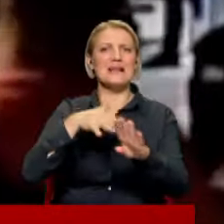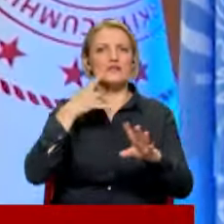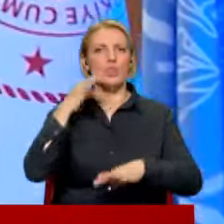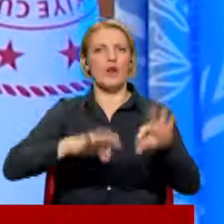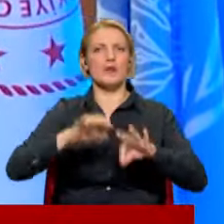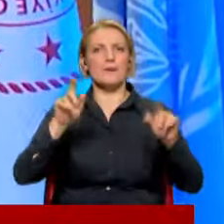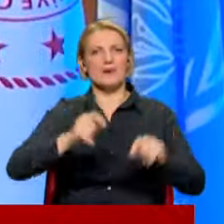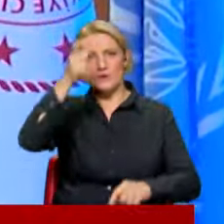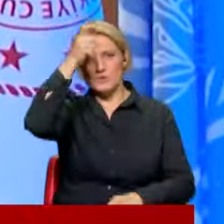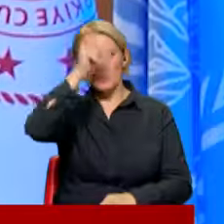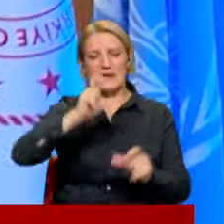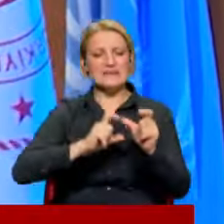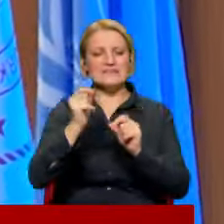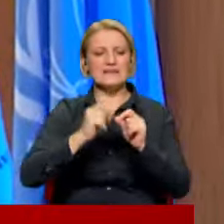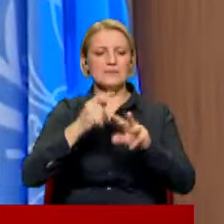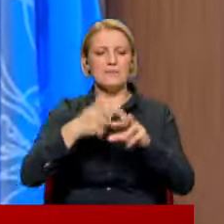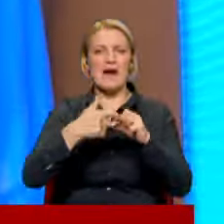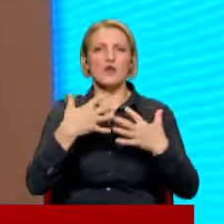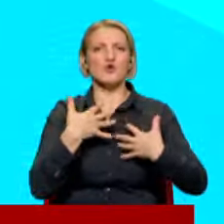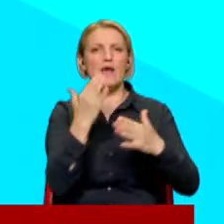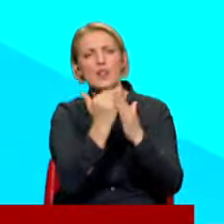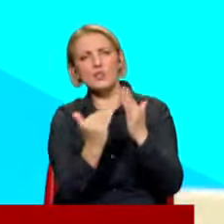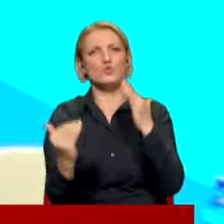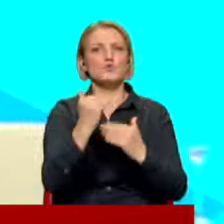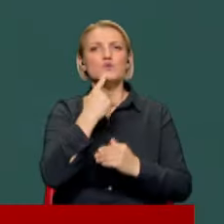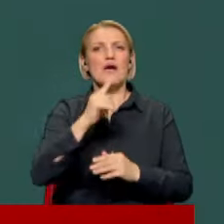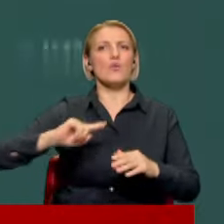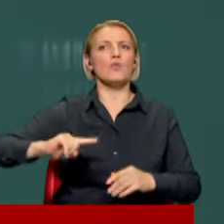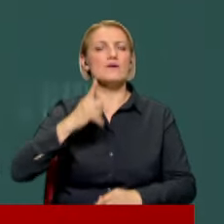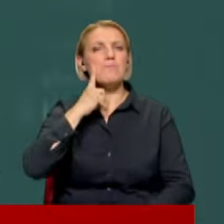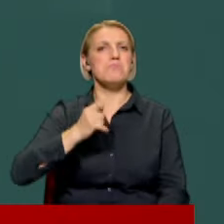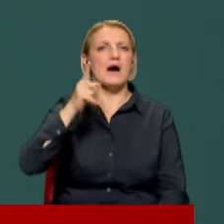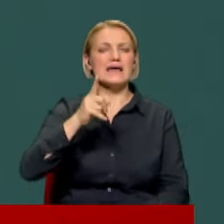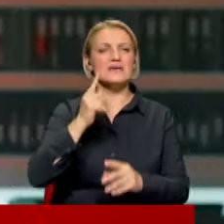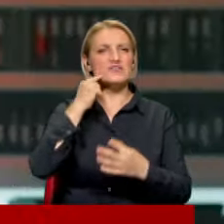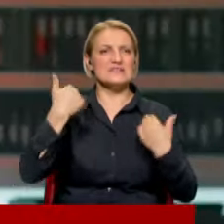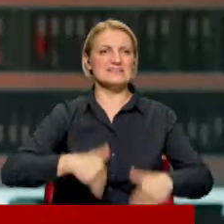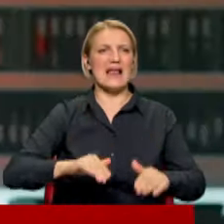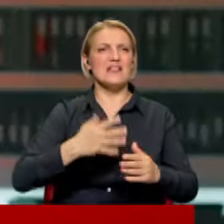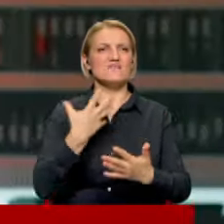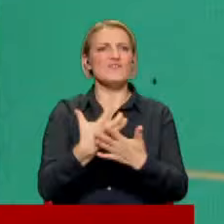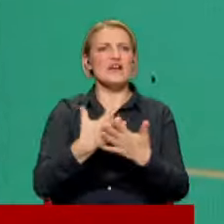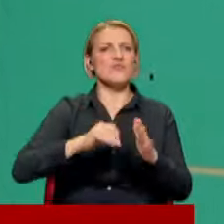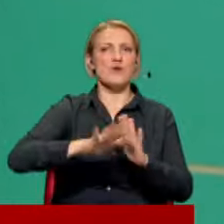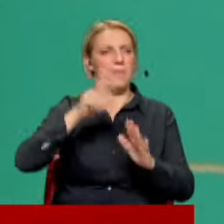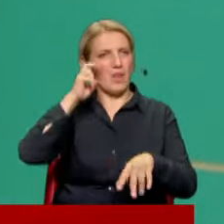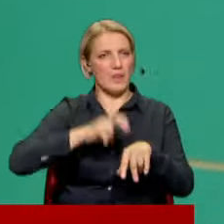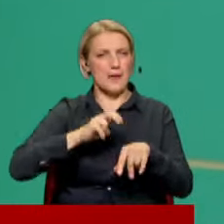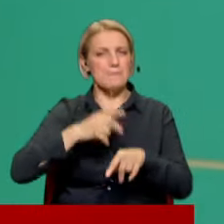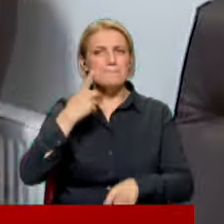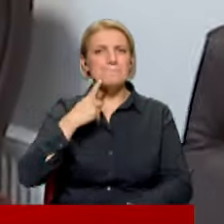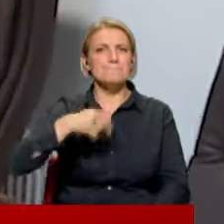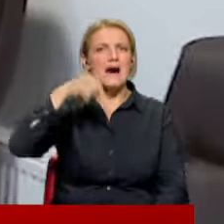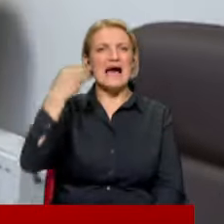değerlendiren Türkiye'de Siber güvenlik üst seviyede diyen Ulaştırma bakanına kişisel verilerin çalınmasını hatırlattı muhalefet bakan güncel